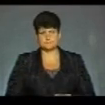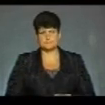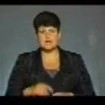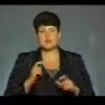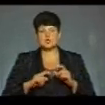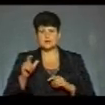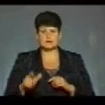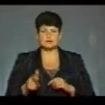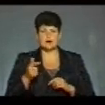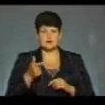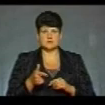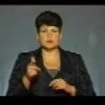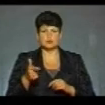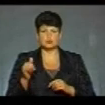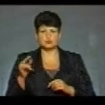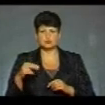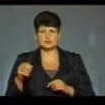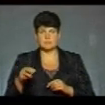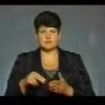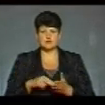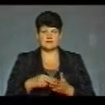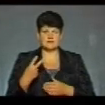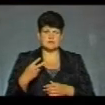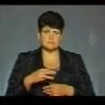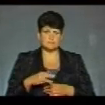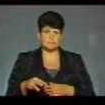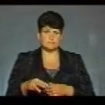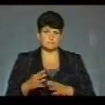Студентка Ганна Гудима стоїть у черзі більше 20 хвилин.